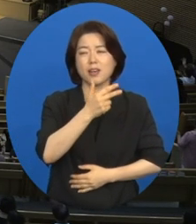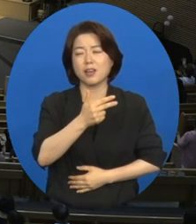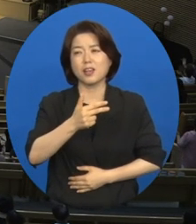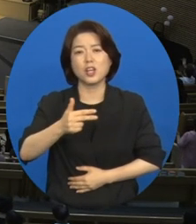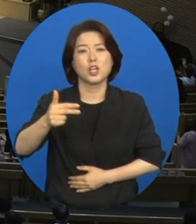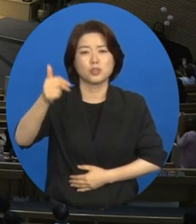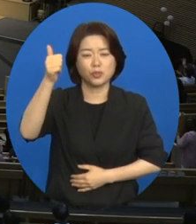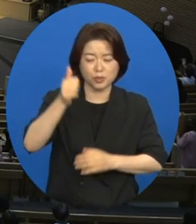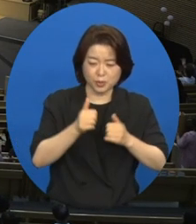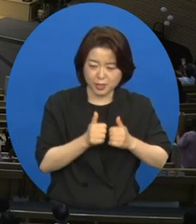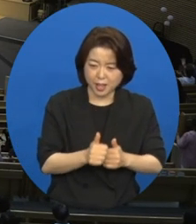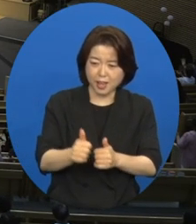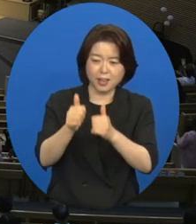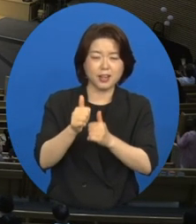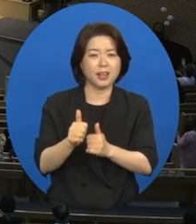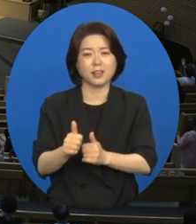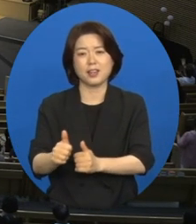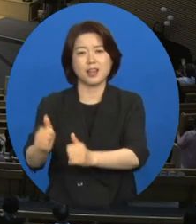순종하면 주